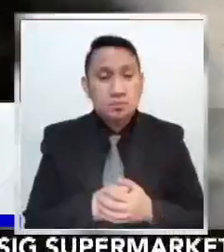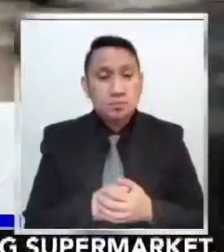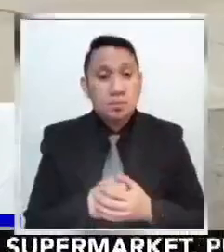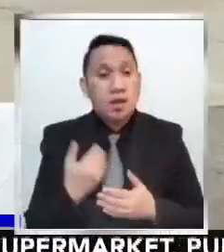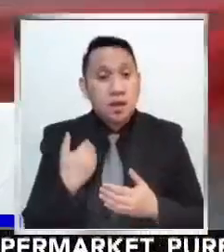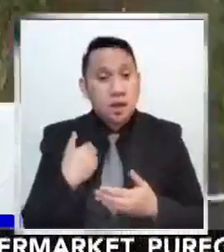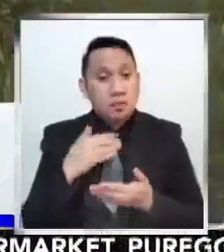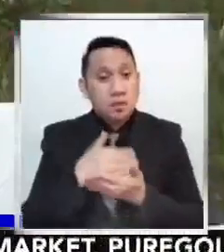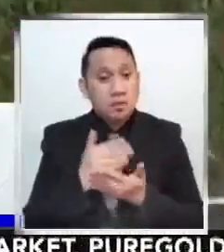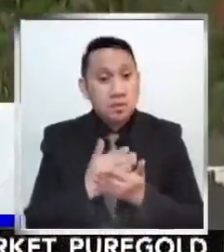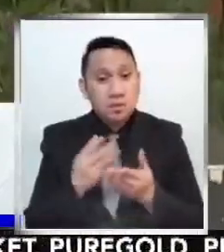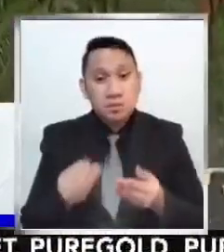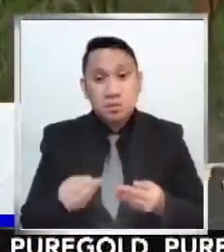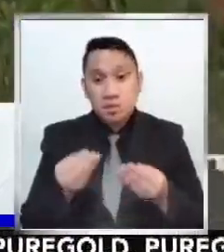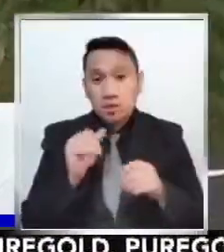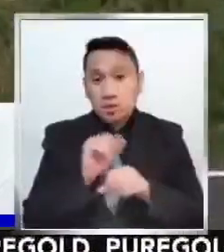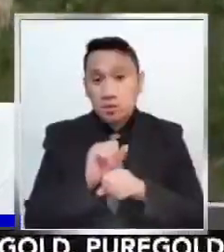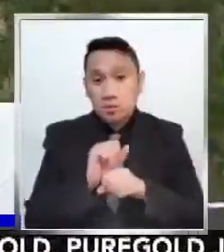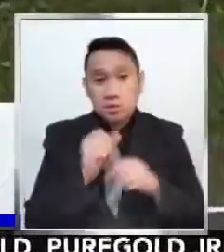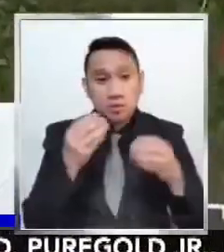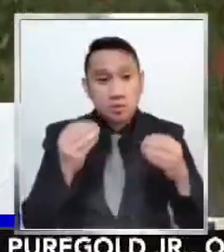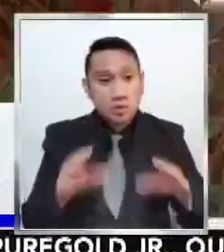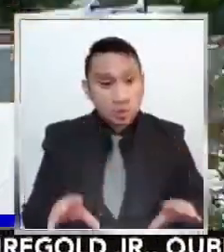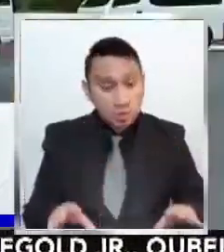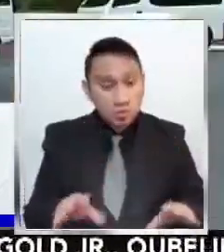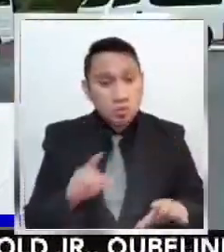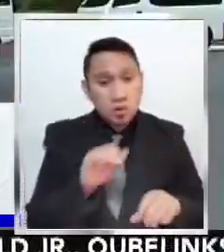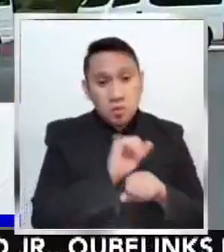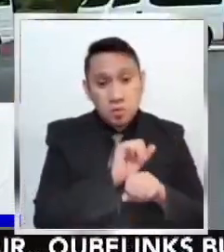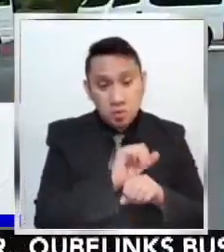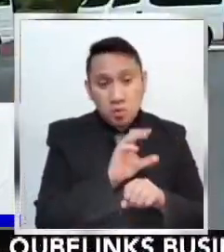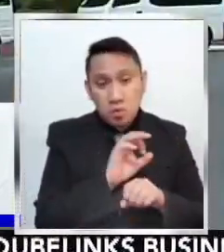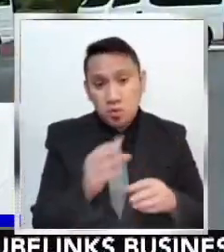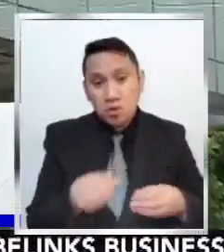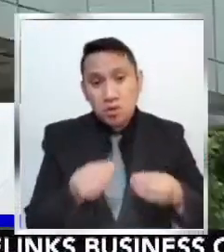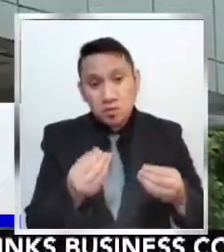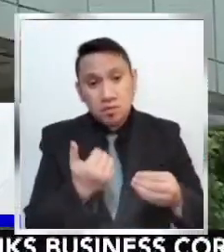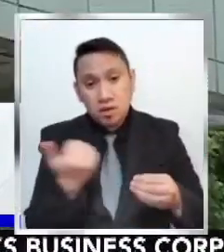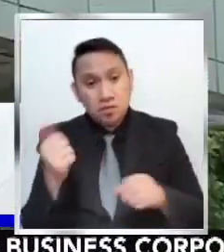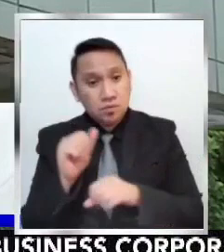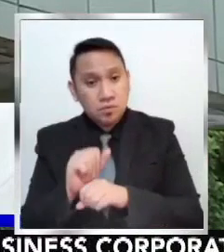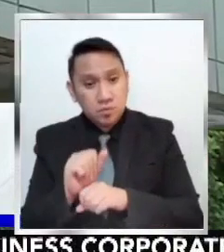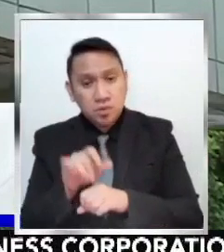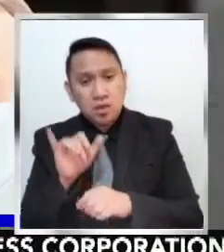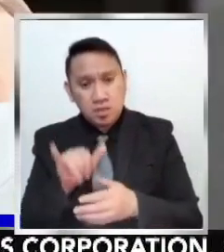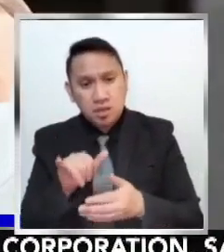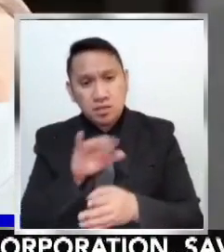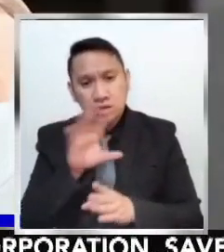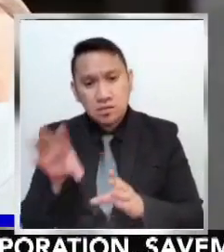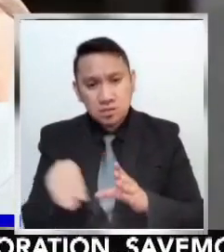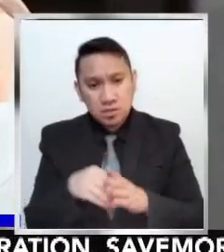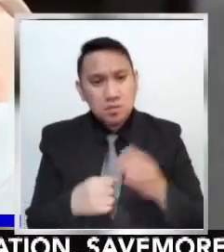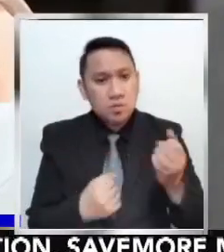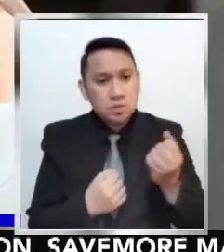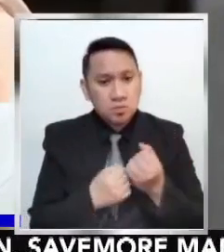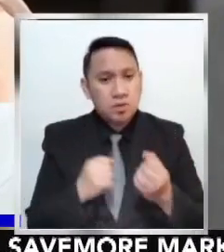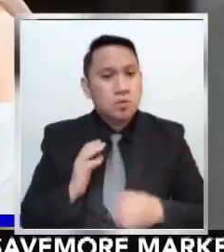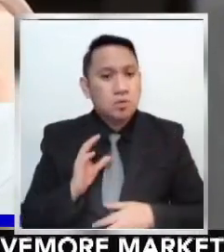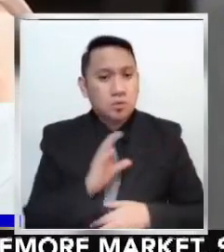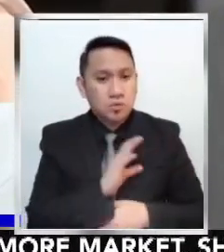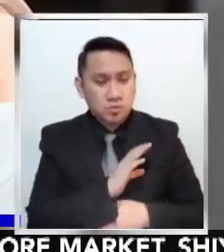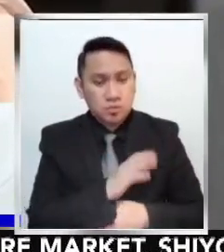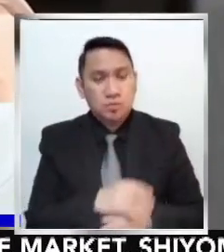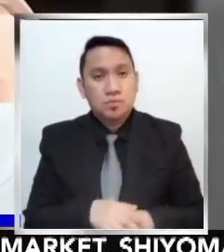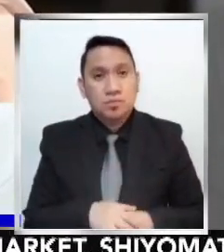bigyan ng trabaho ang mga nawalan o bigyan ng ibang kabuhayan. Ilan lang yan sa mga ayudang panukala ng Kamara na ayon kay House Speaker